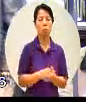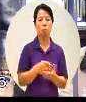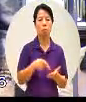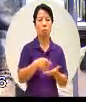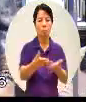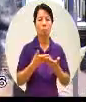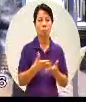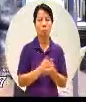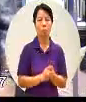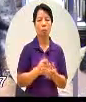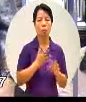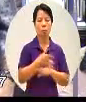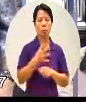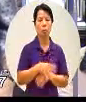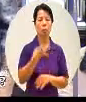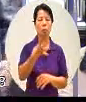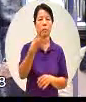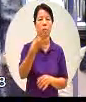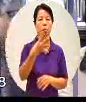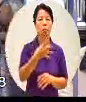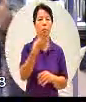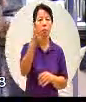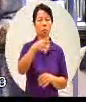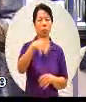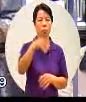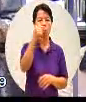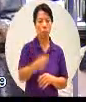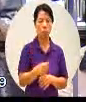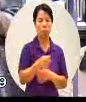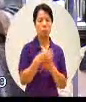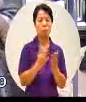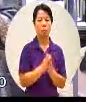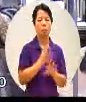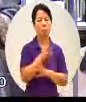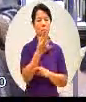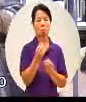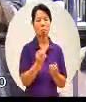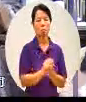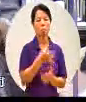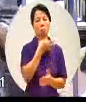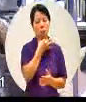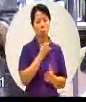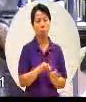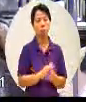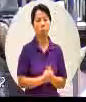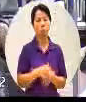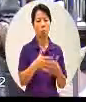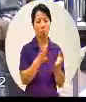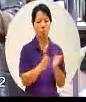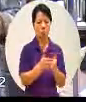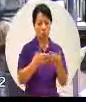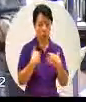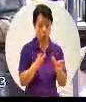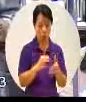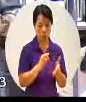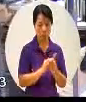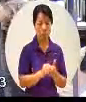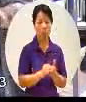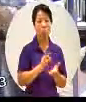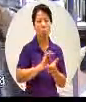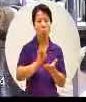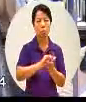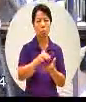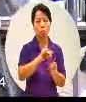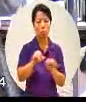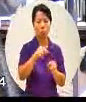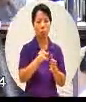收可能超过4000亿，吼、哦，啊都啊，但是无啊，到底这个部分有需要要用无？啊，无要用啊！即